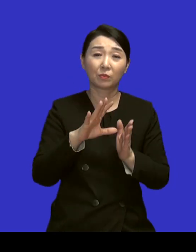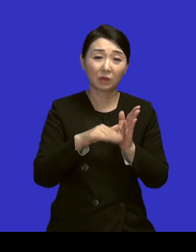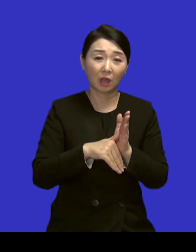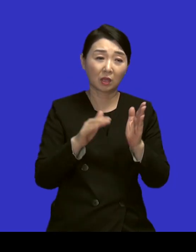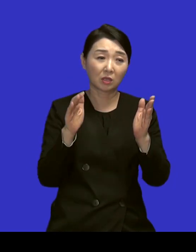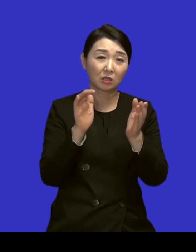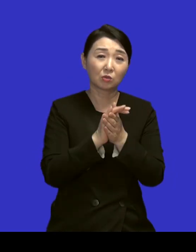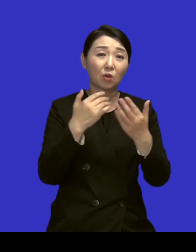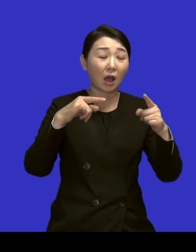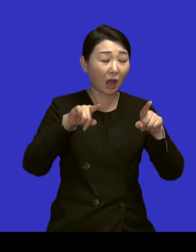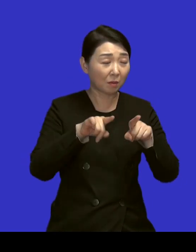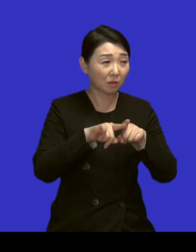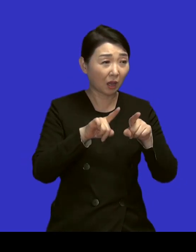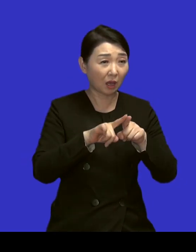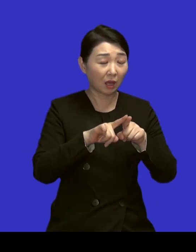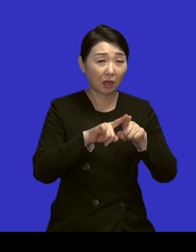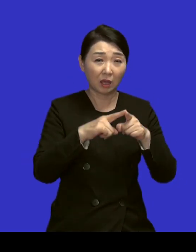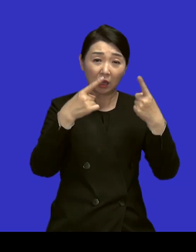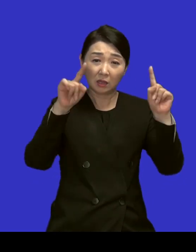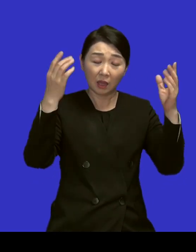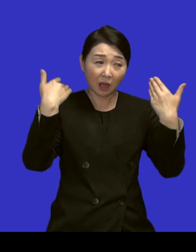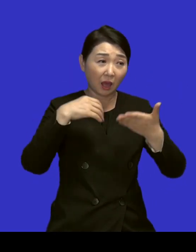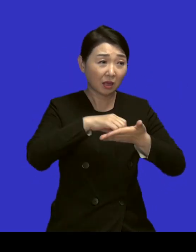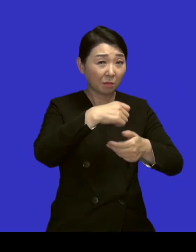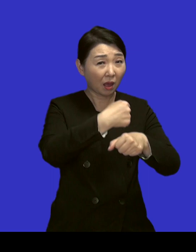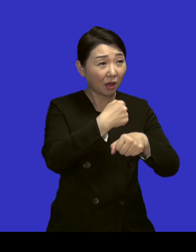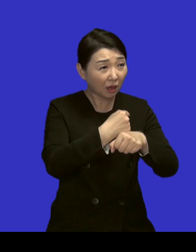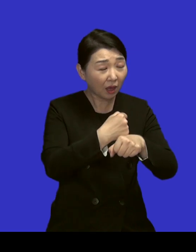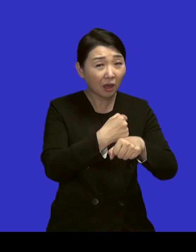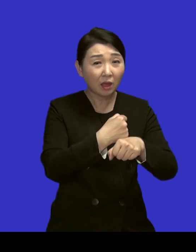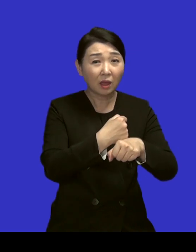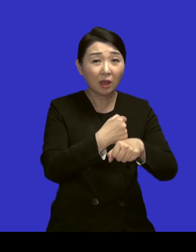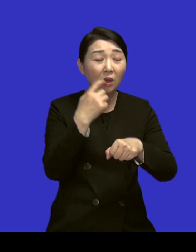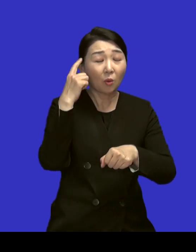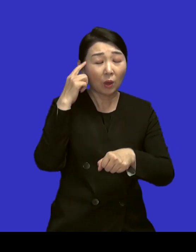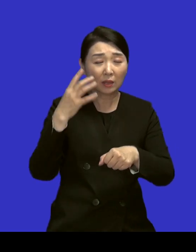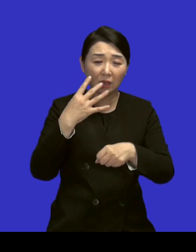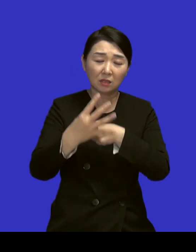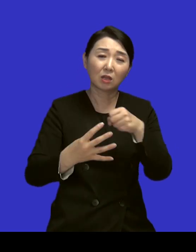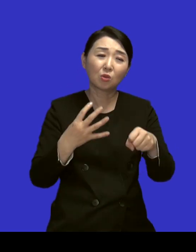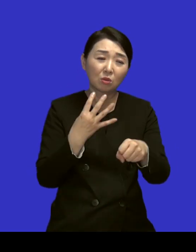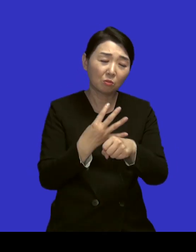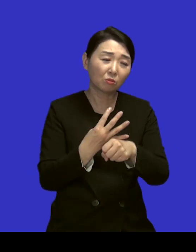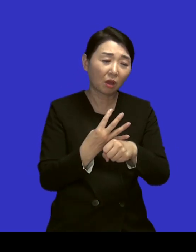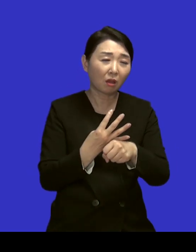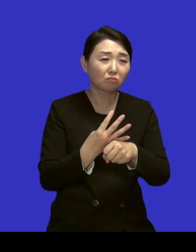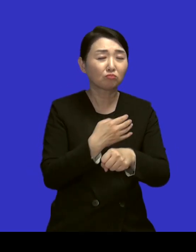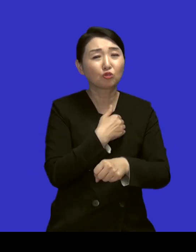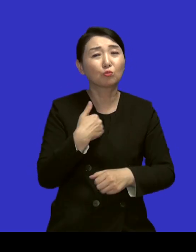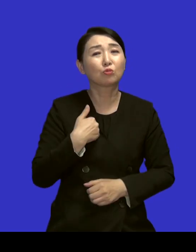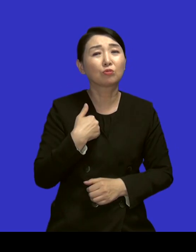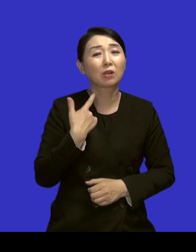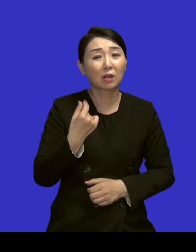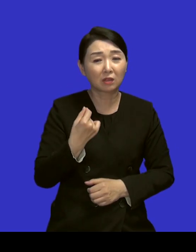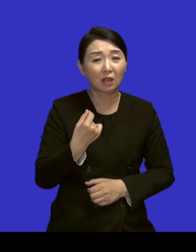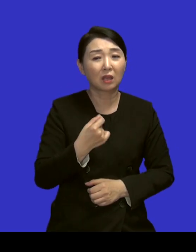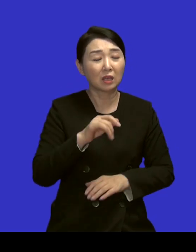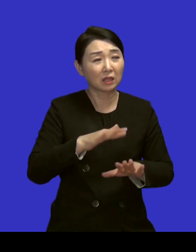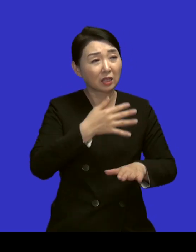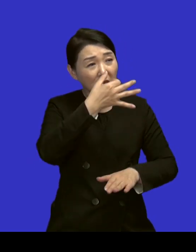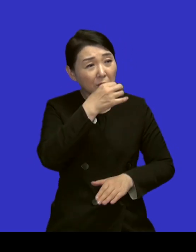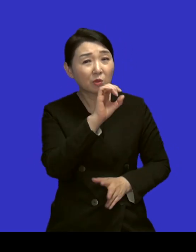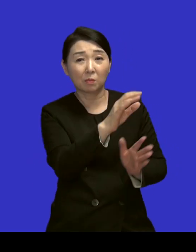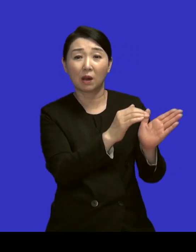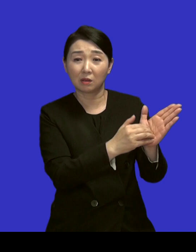대학 와도 되지 않을까? 뭔들 못해 4년이 있는데 내게 그랬거든요. 나 좀 힘들어 엄마.